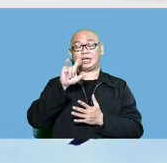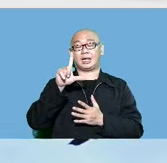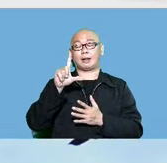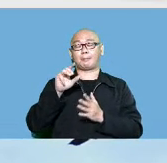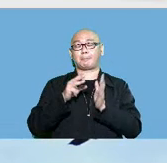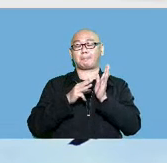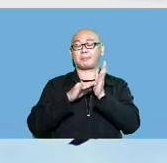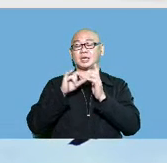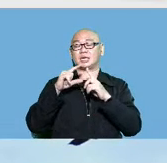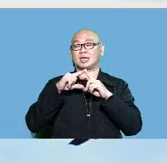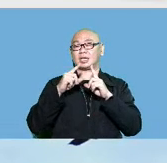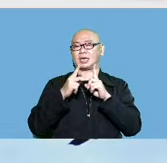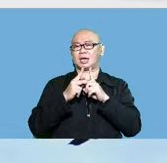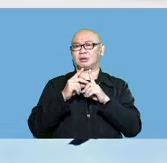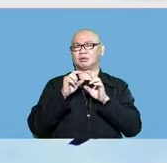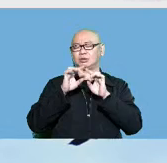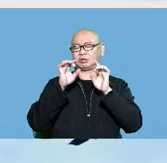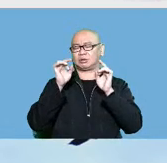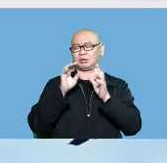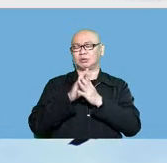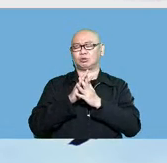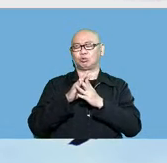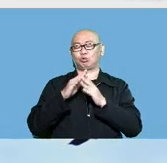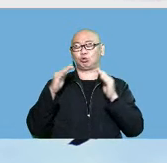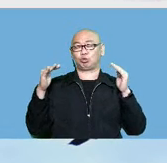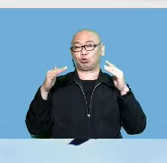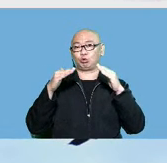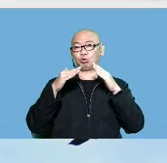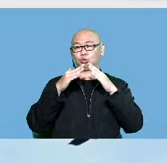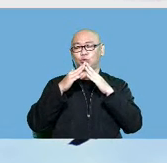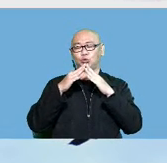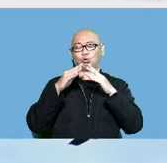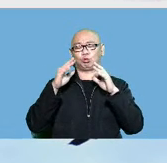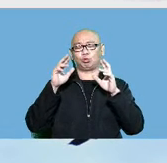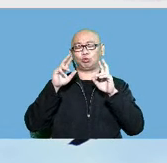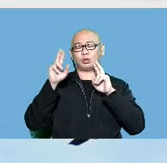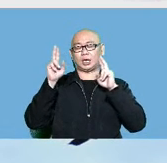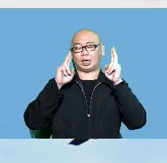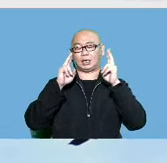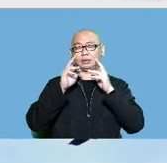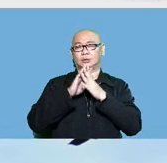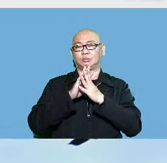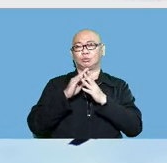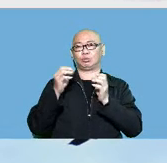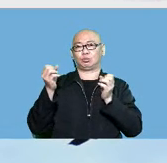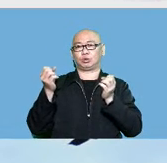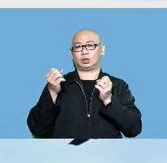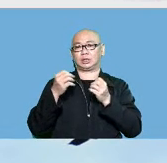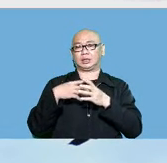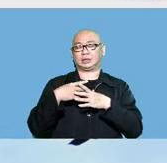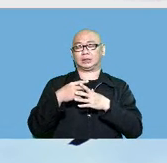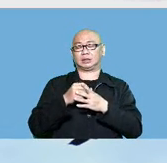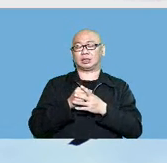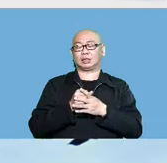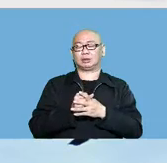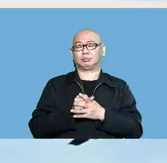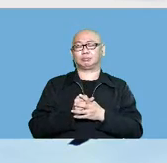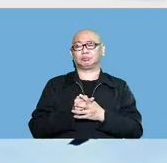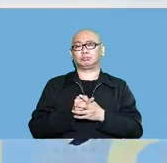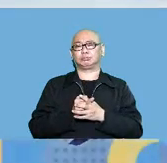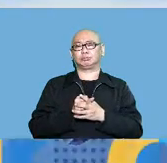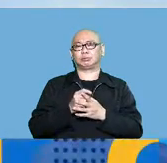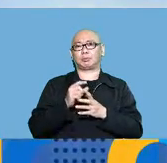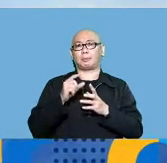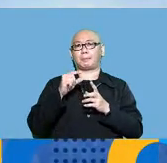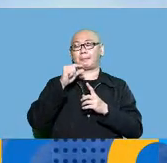berjudul Keanekaragaman Hayati Gunung Ungaran, Potensi, Ancaman dan Konservasi. Kalau Pak Azam